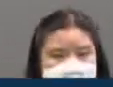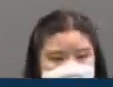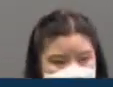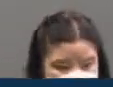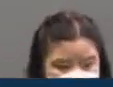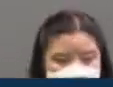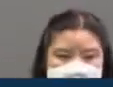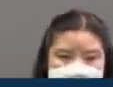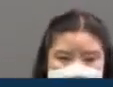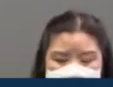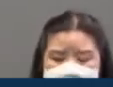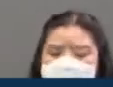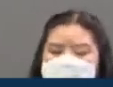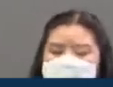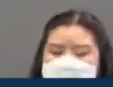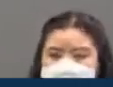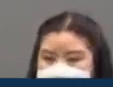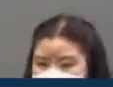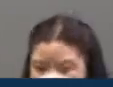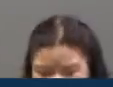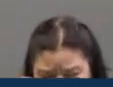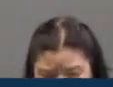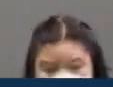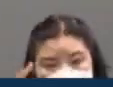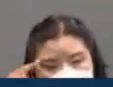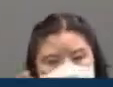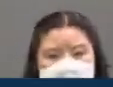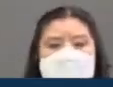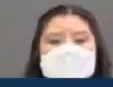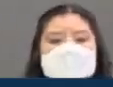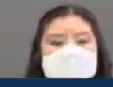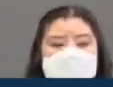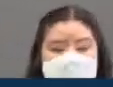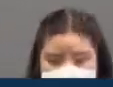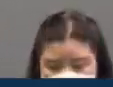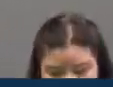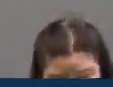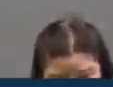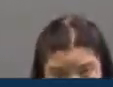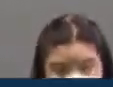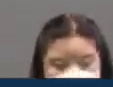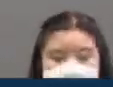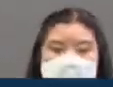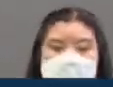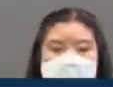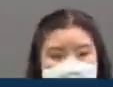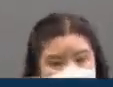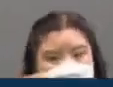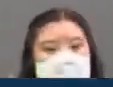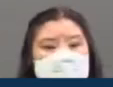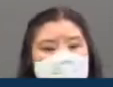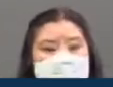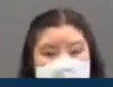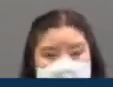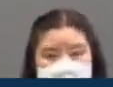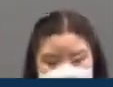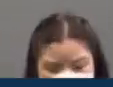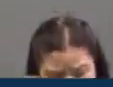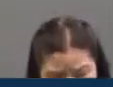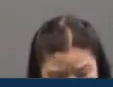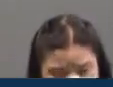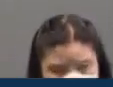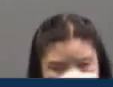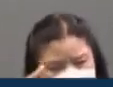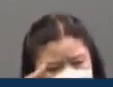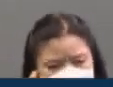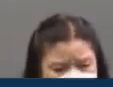ตใจจากกรมสุขภาพจิตสำนักงานสาธารณสุขจังหวัดพิจิตรโรงพยาบาลสามงามและเครือข่ายลงพื้นที่ดูแลประคับ